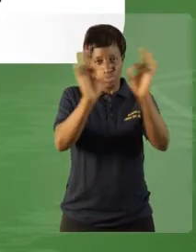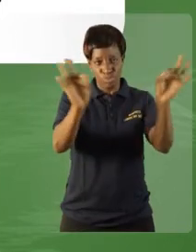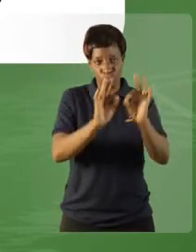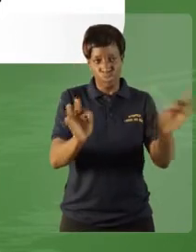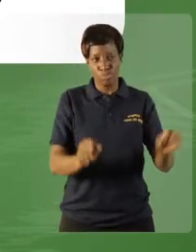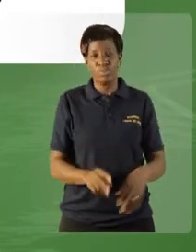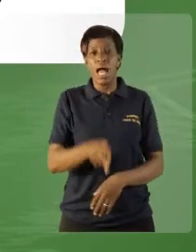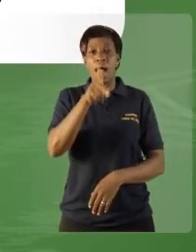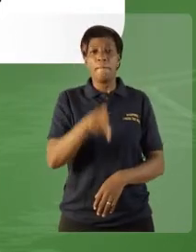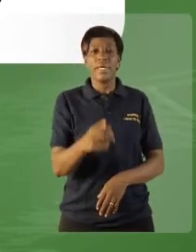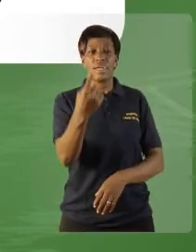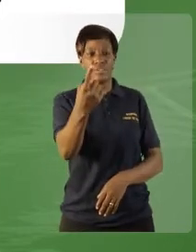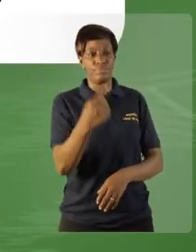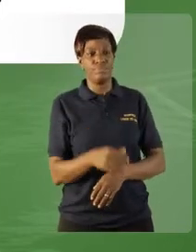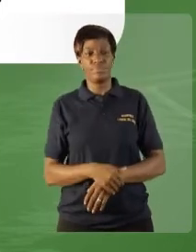P1.